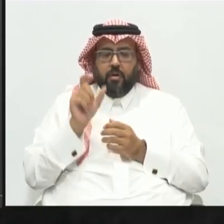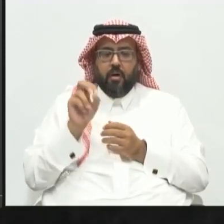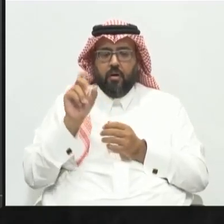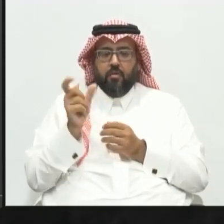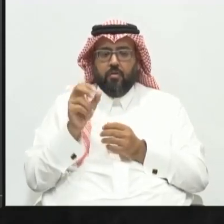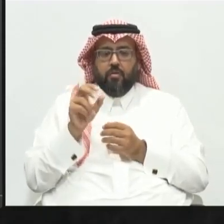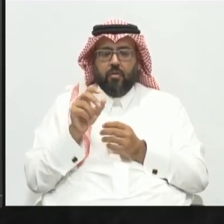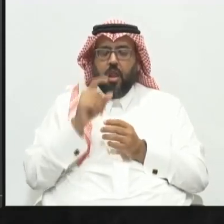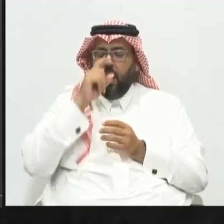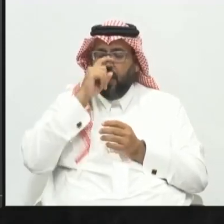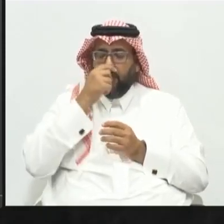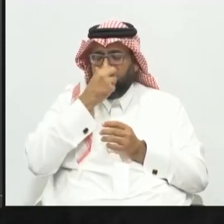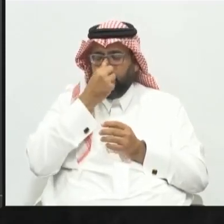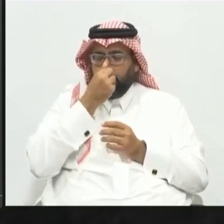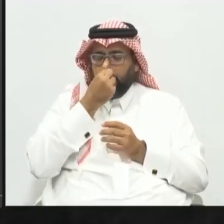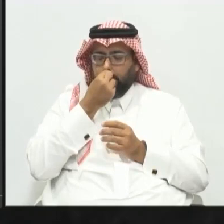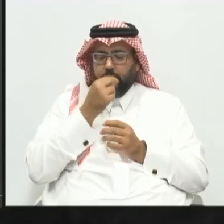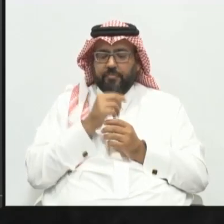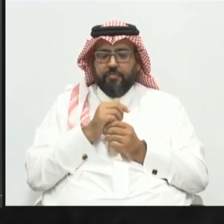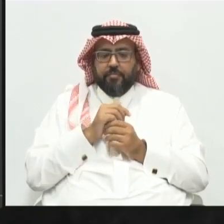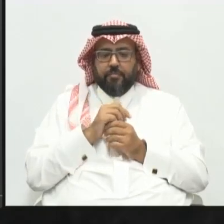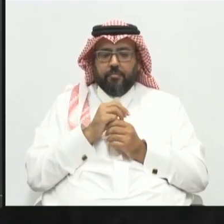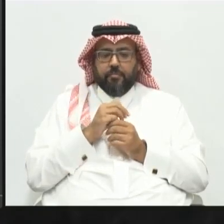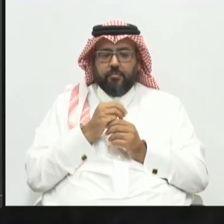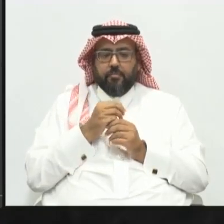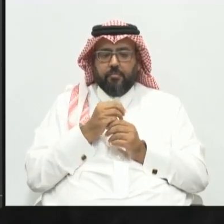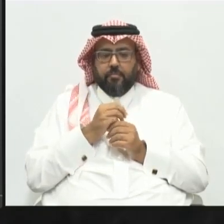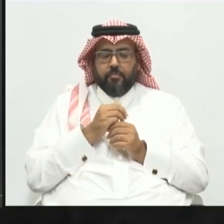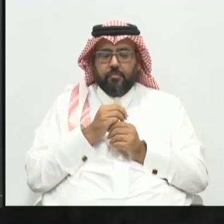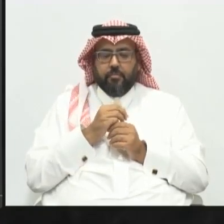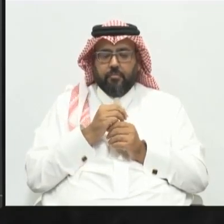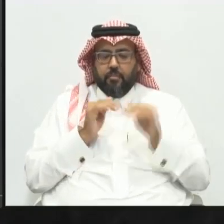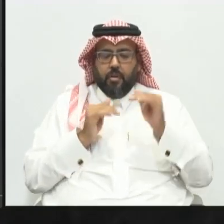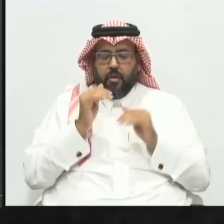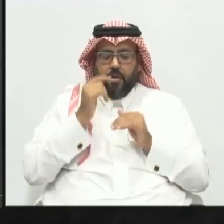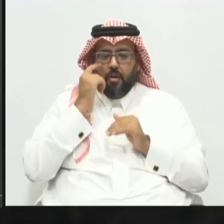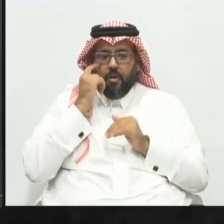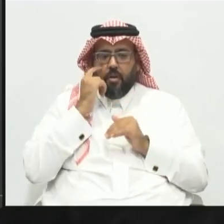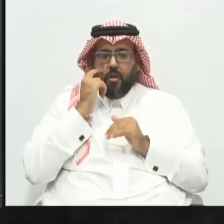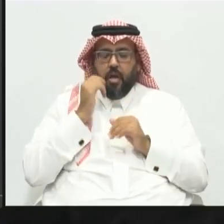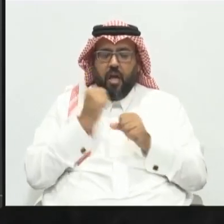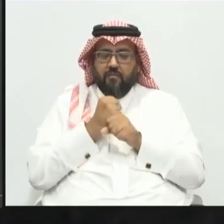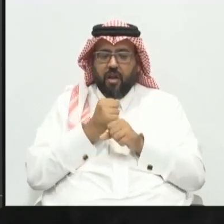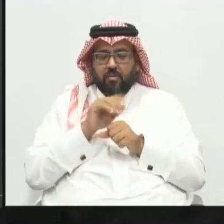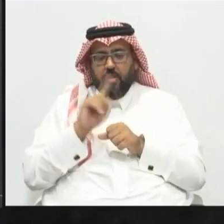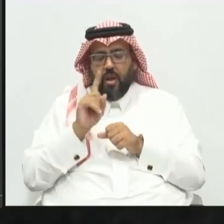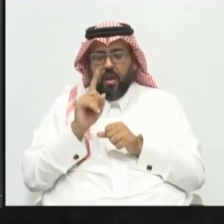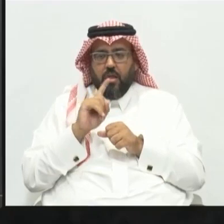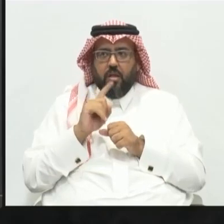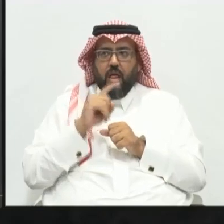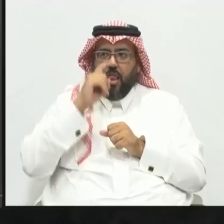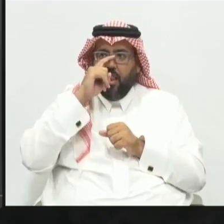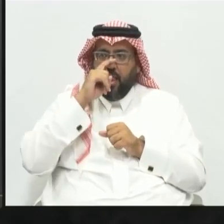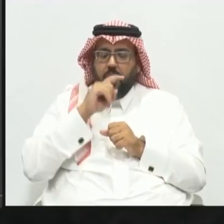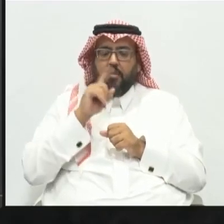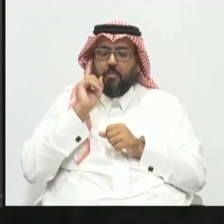القاعده القانونيه انها ملزمه يعني يجب عليك ان تفعلها ليس لك الخيار بان تقول افعل او لا او لا افعل فيجب